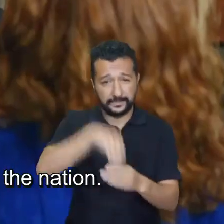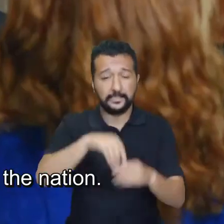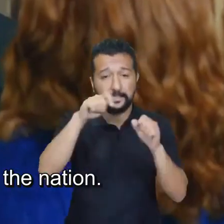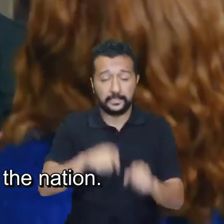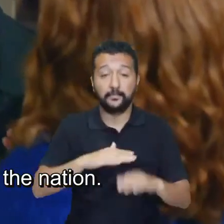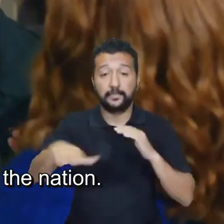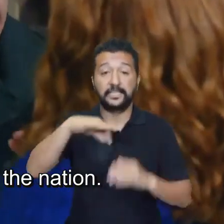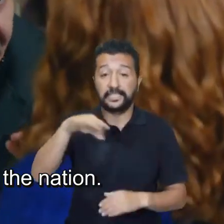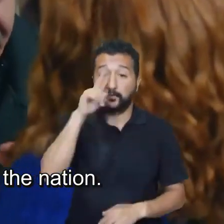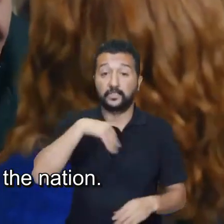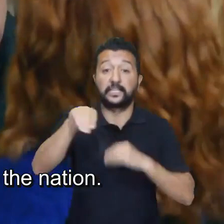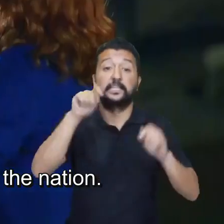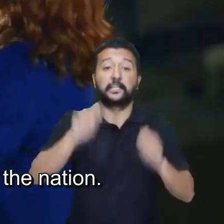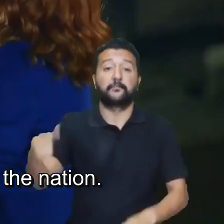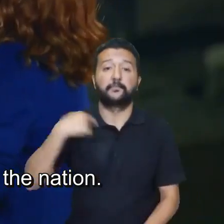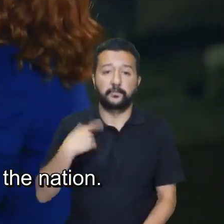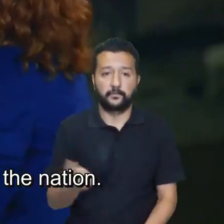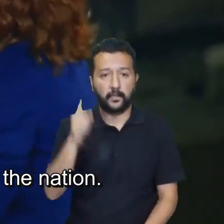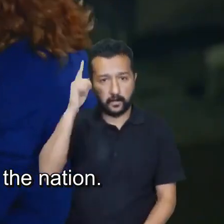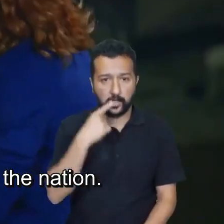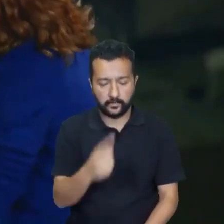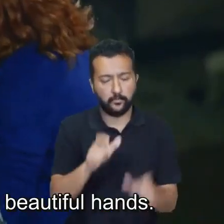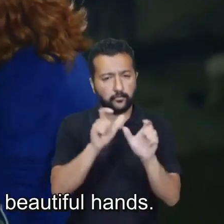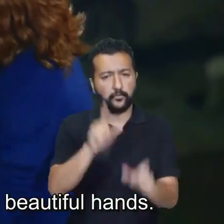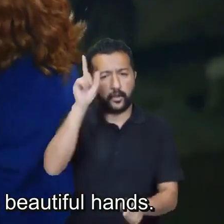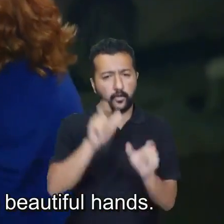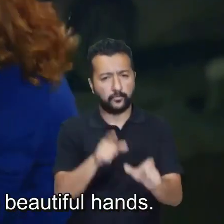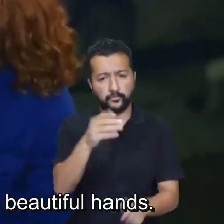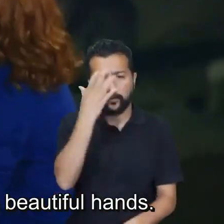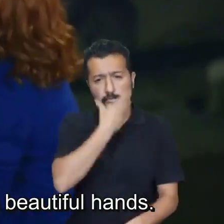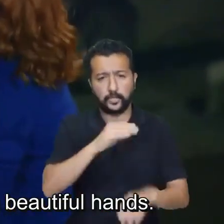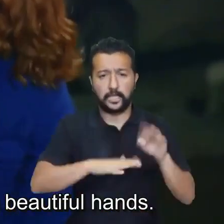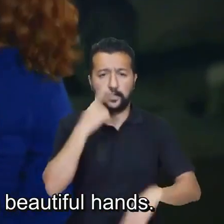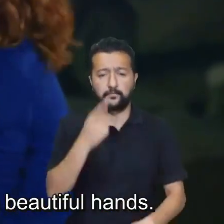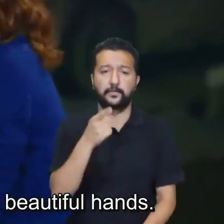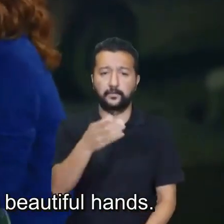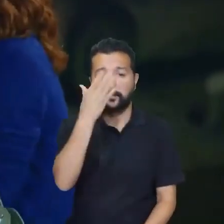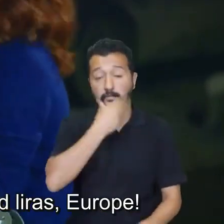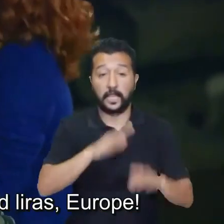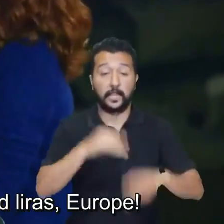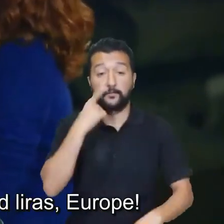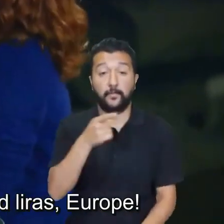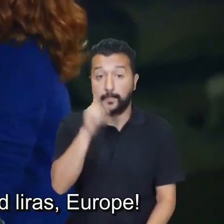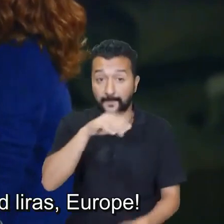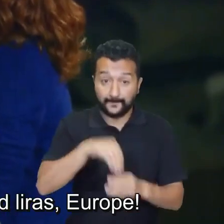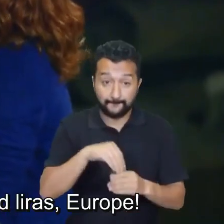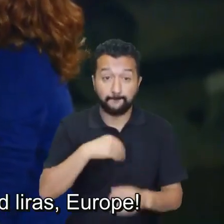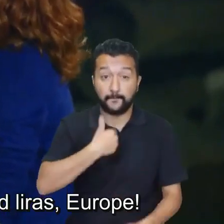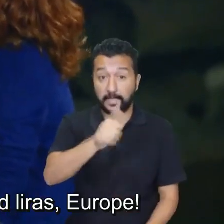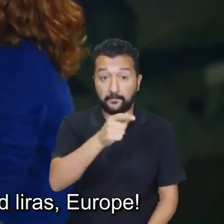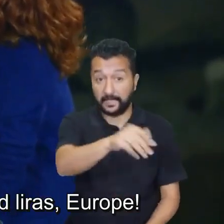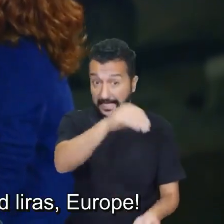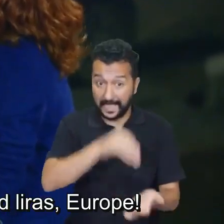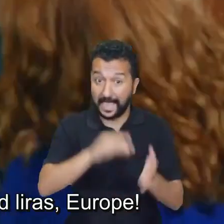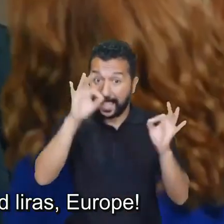yerleştirir, millete çay diye servis eder beni. Ay Allah'ım korusun ya, korusun şu güzel ellerim, al şu güzel ellerim. Tamam, onun için biz 60 bin